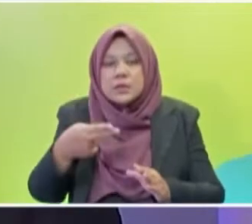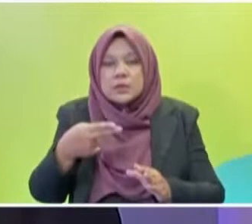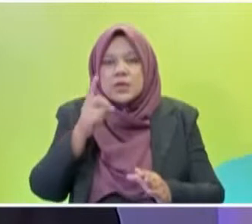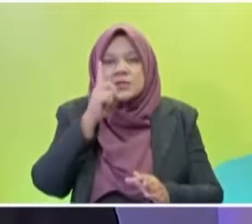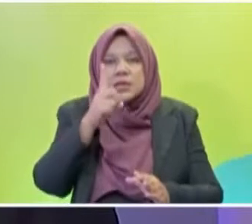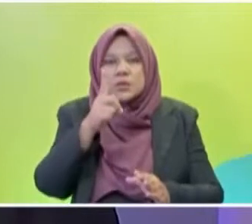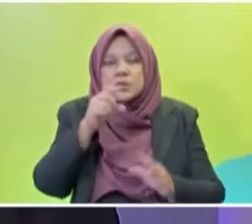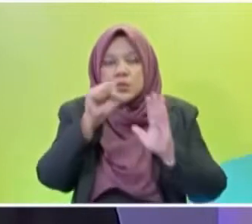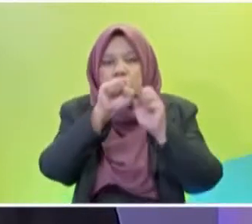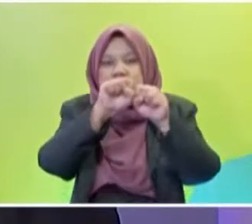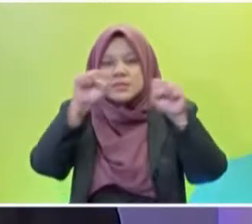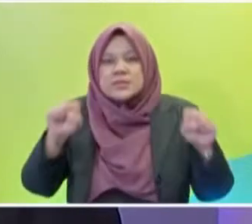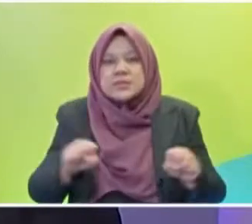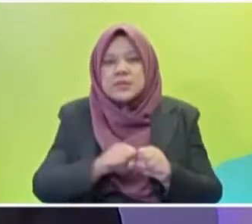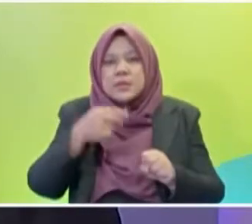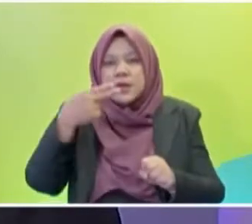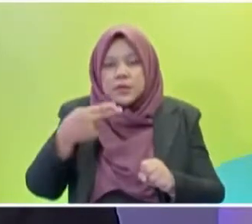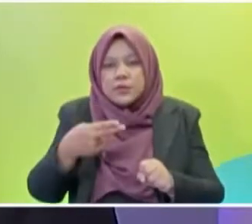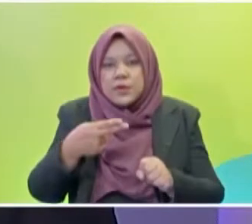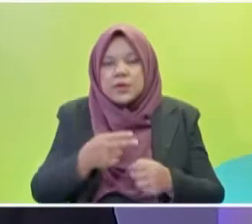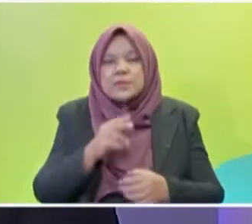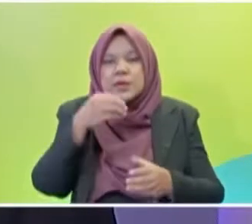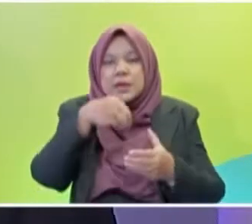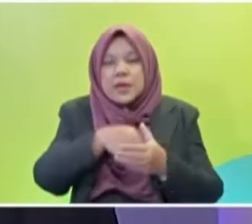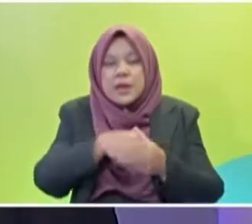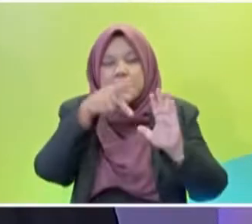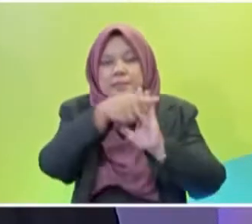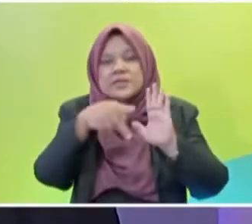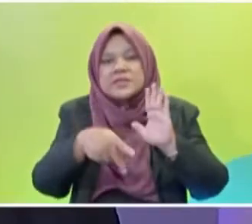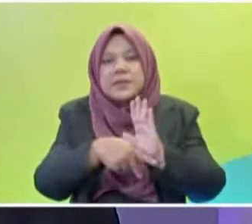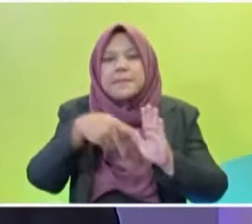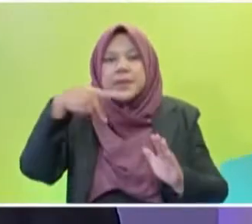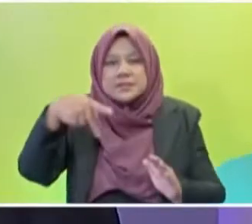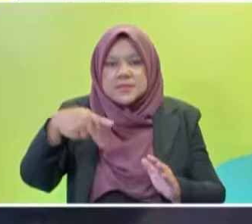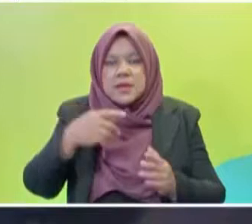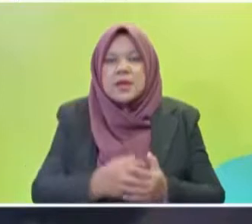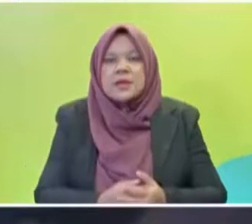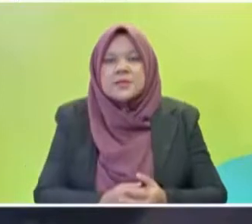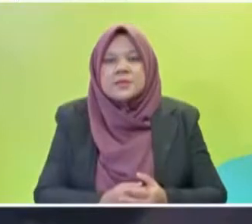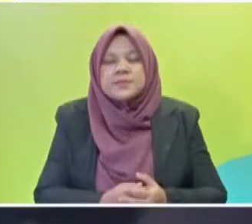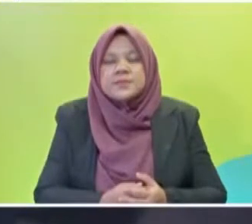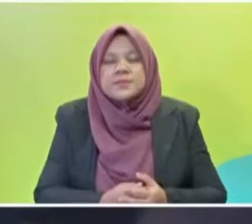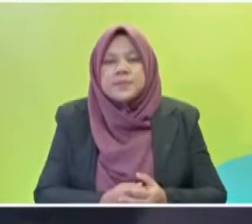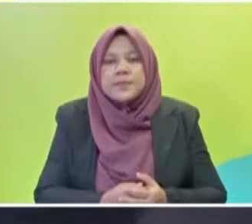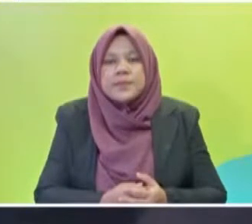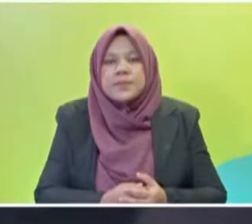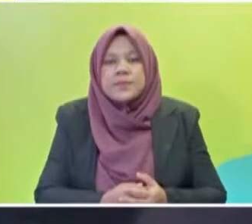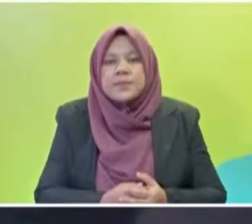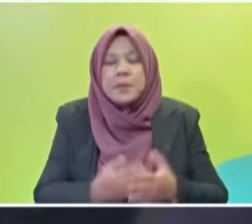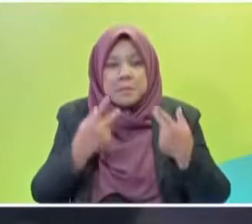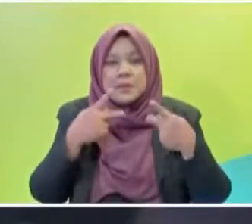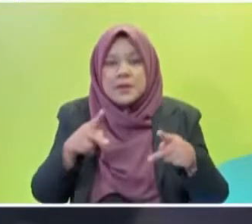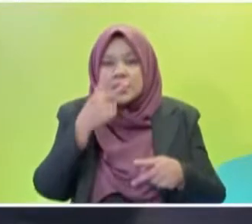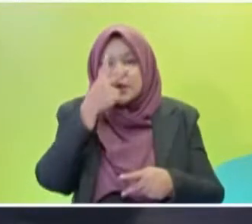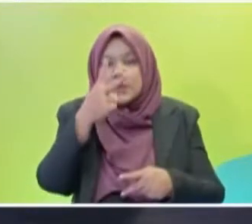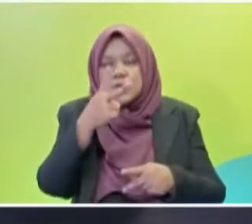satu sistem hidrolik, okey, dalam prinsip Pascal. Wow. Okey. So, pernah kan? Pernah tengok